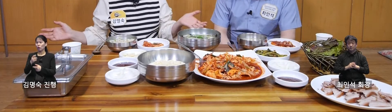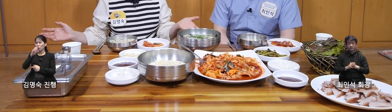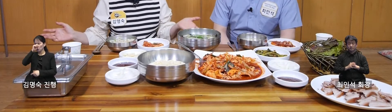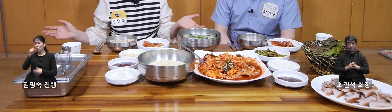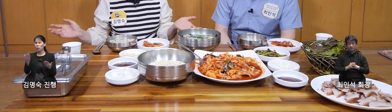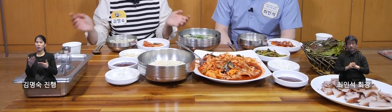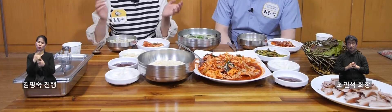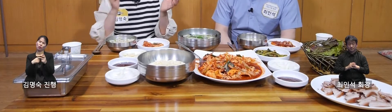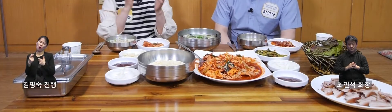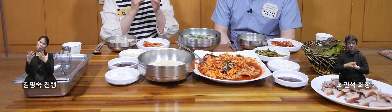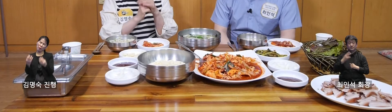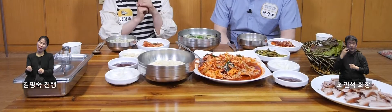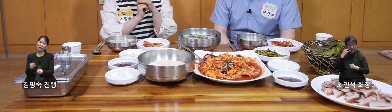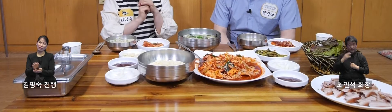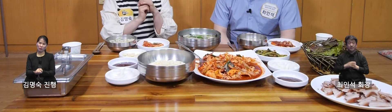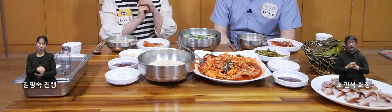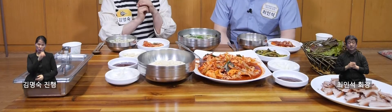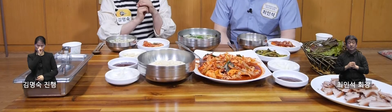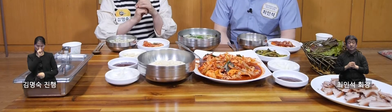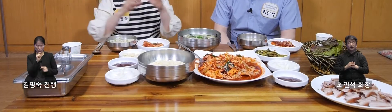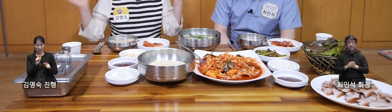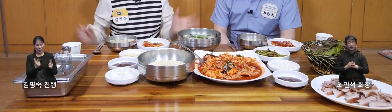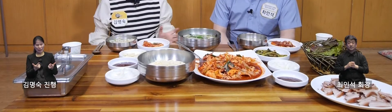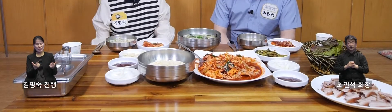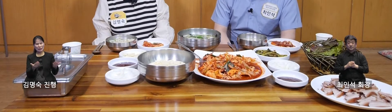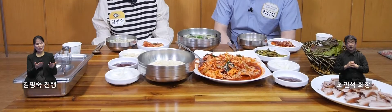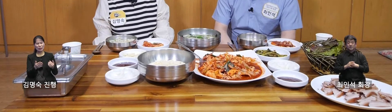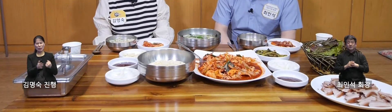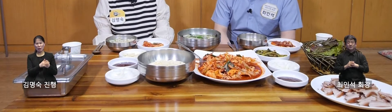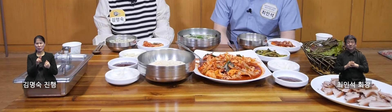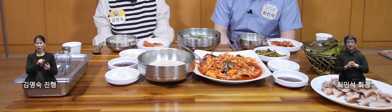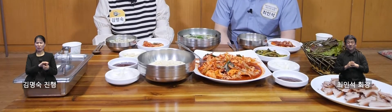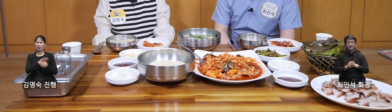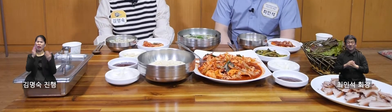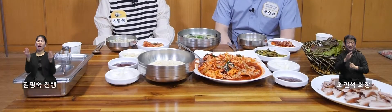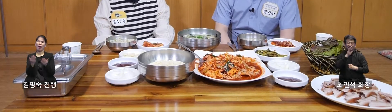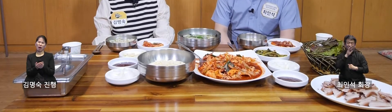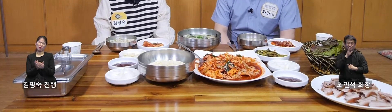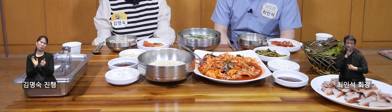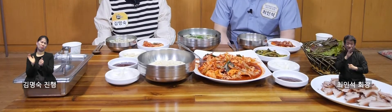더 많은데 네네. 그 안 좋은 일 하나 때문에 그냥 다 그런 것 같이